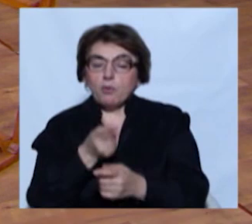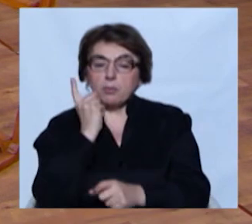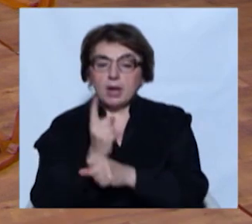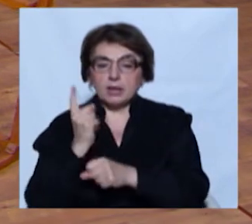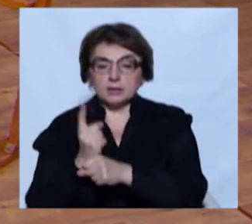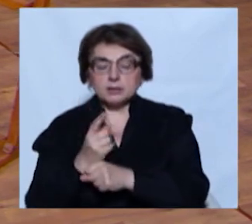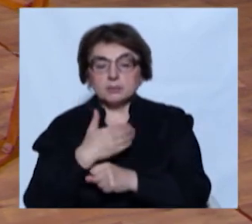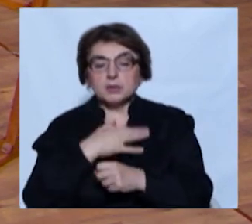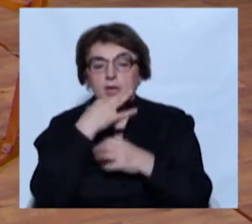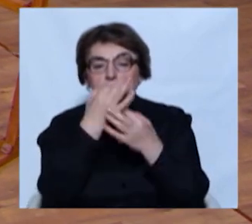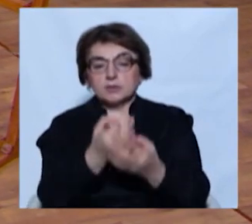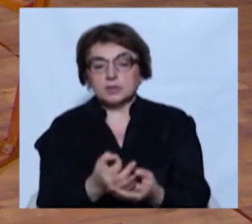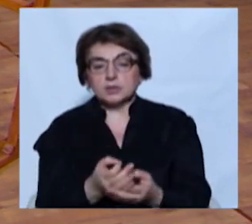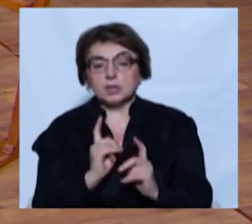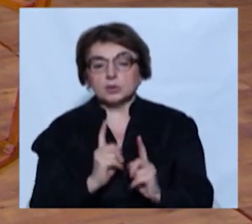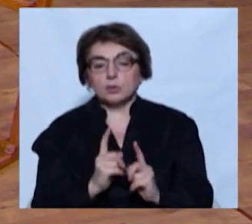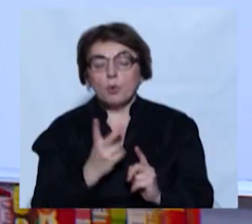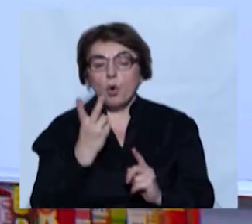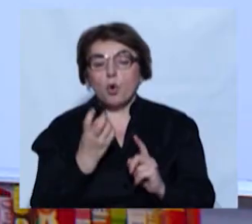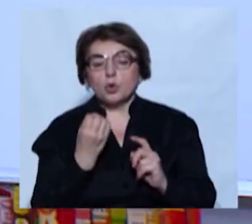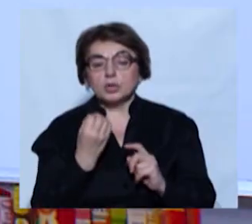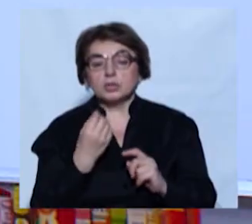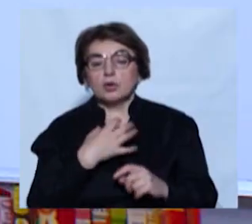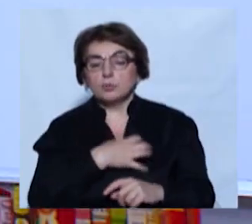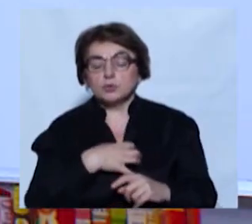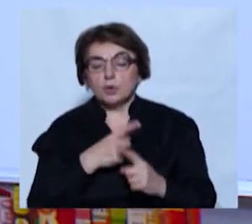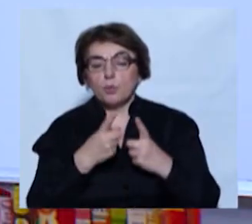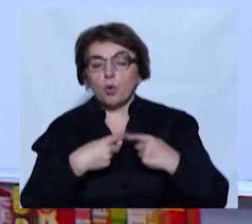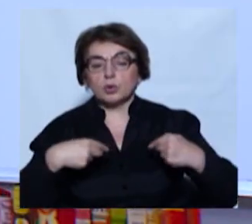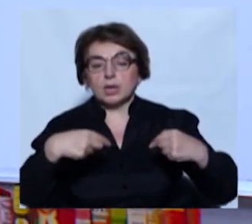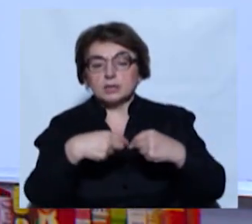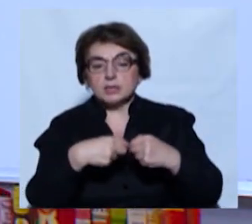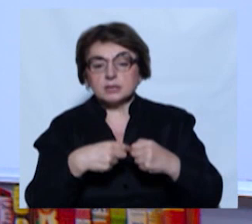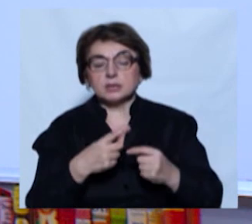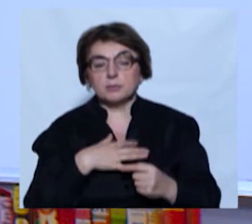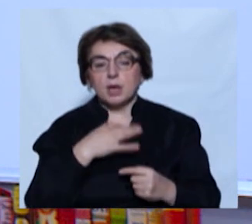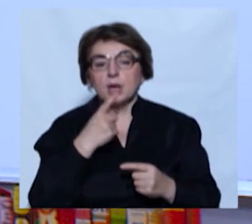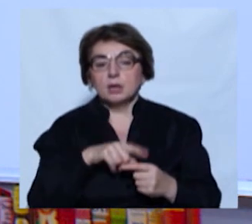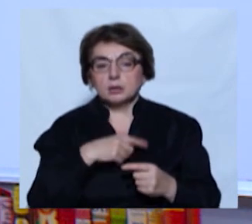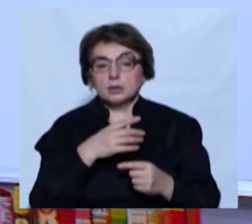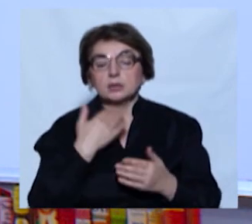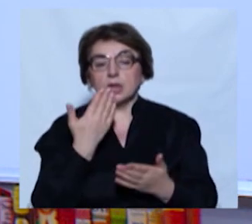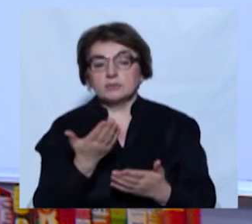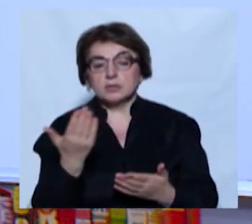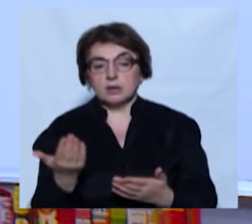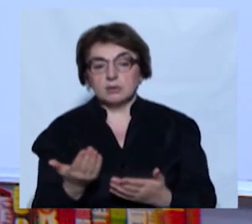მინდა ასევე შეგახსენოთ ორი კიდევ მნიშვნელოვანი ორგანიზაცია და მე რა თქმა უნდა